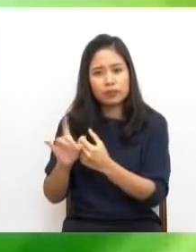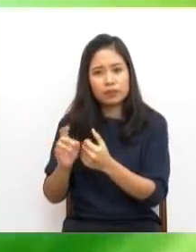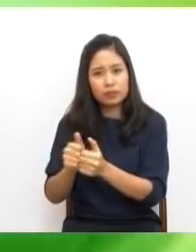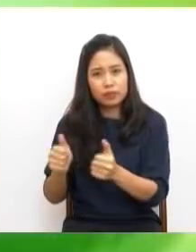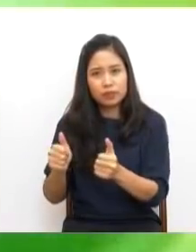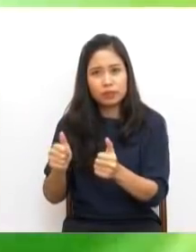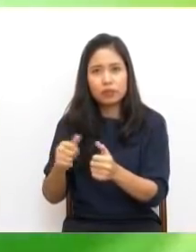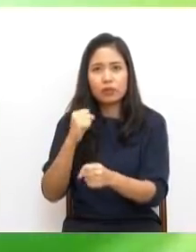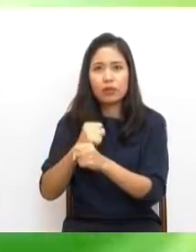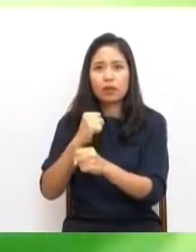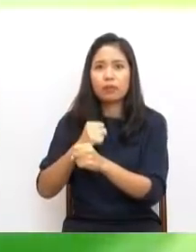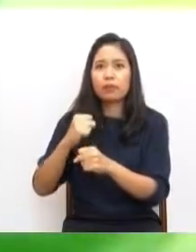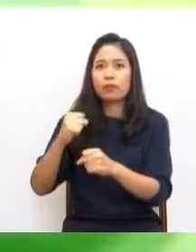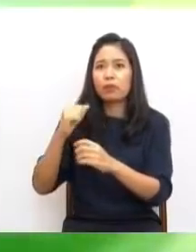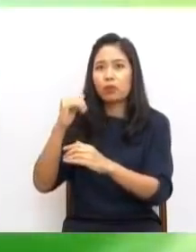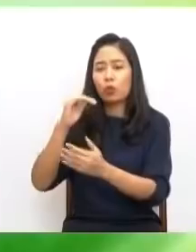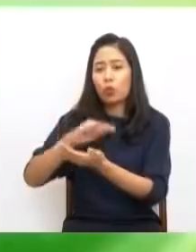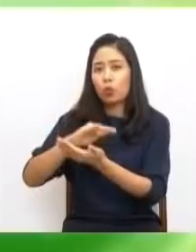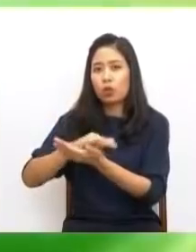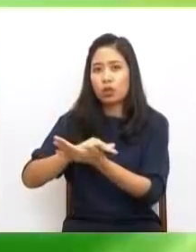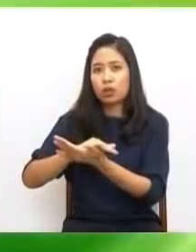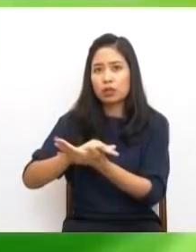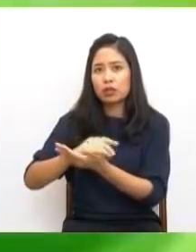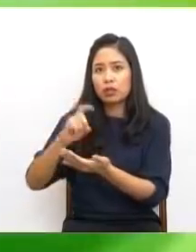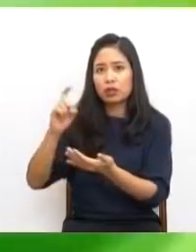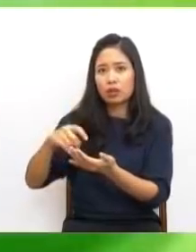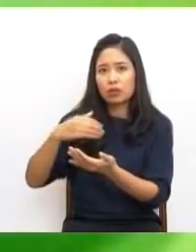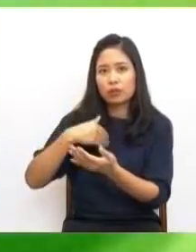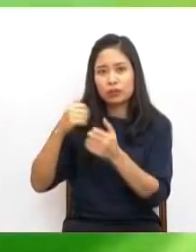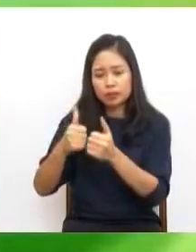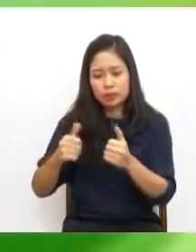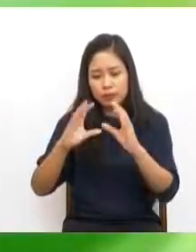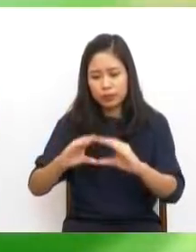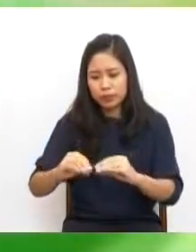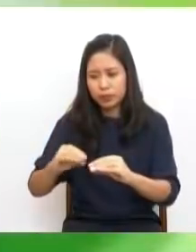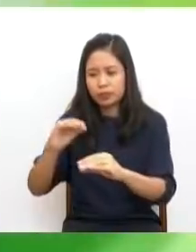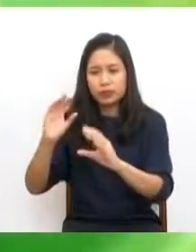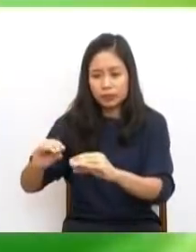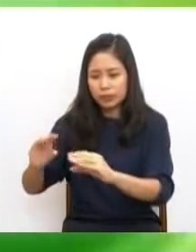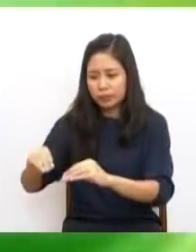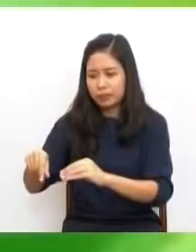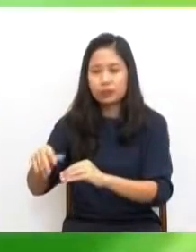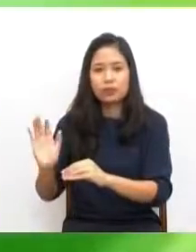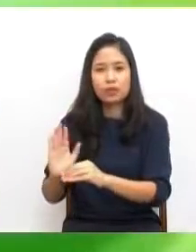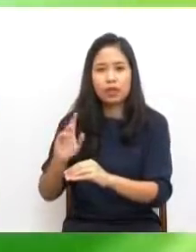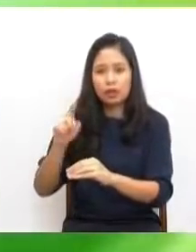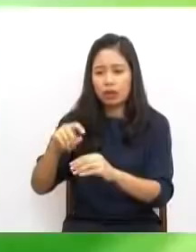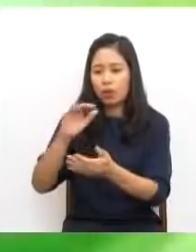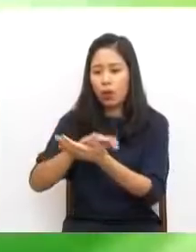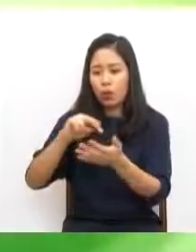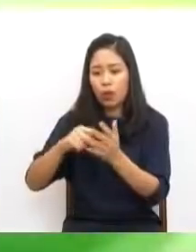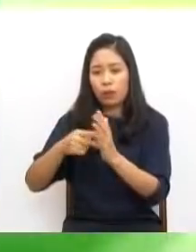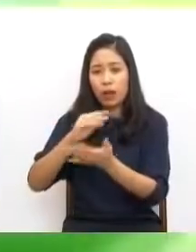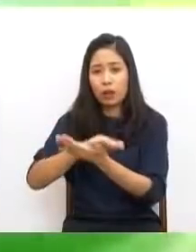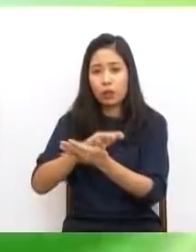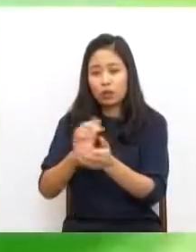ทำโรงเรียนเนี่ยนะเราจะไม่เน้นว่าพอมีโรงเรียนตรงนี้แล้วต้องยุบโรงเรียนนั้นใช่ไหมไม่ใช่โรงเรียนที่มีอยู่เดิมเนี่ยเราก็จะ